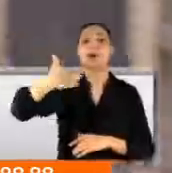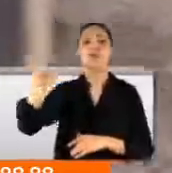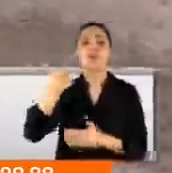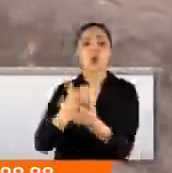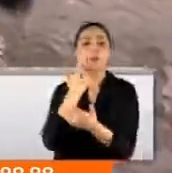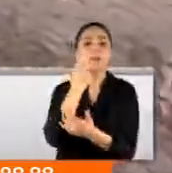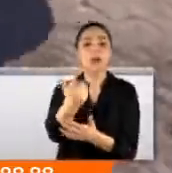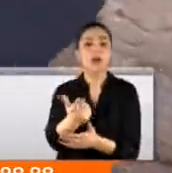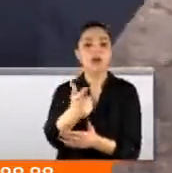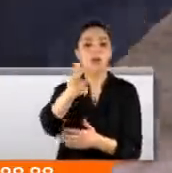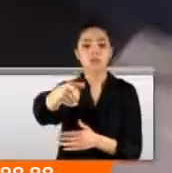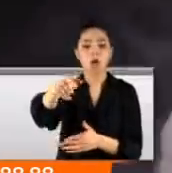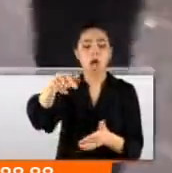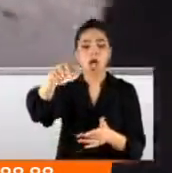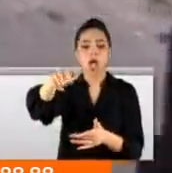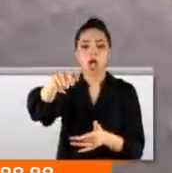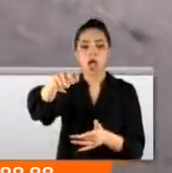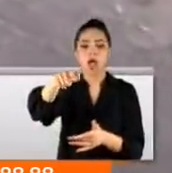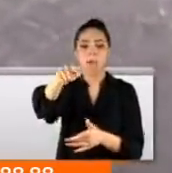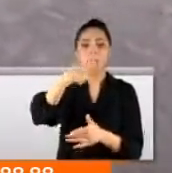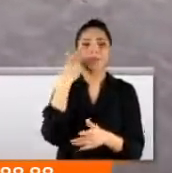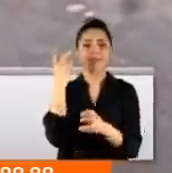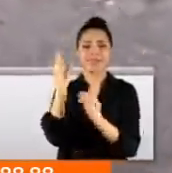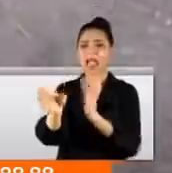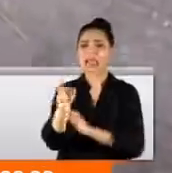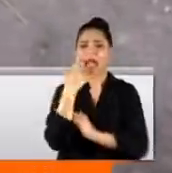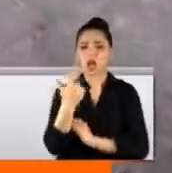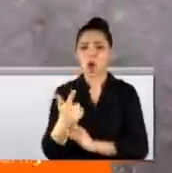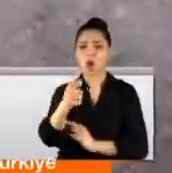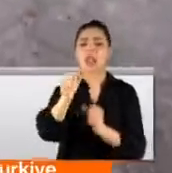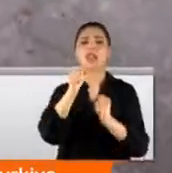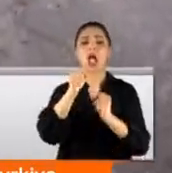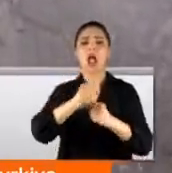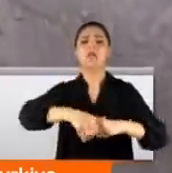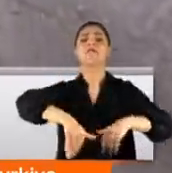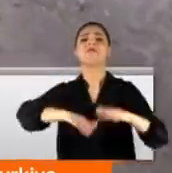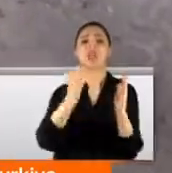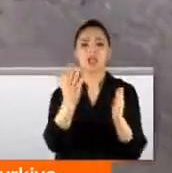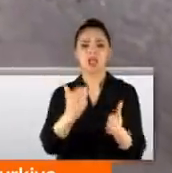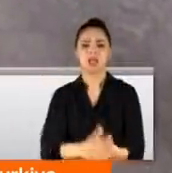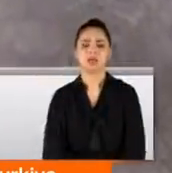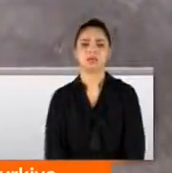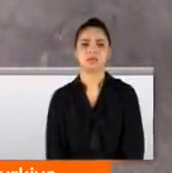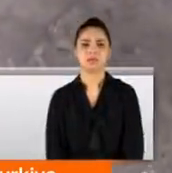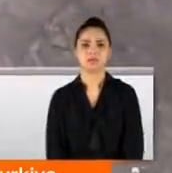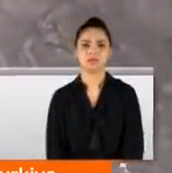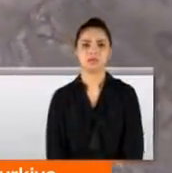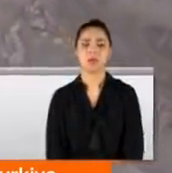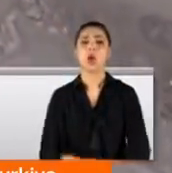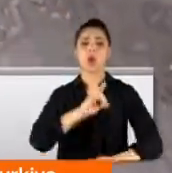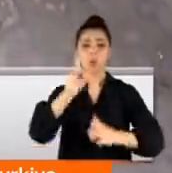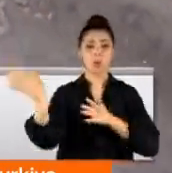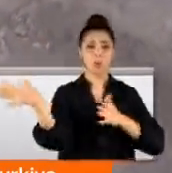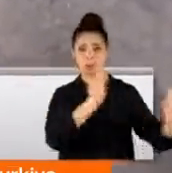göstereceğim. Bakın iskelenin ayakları tahtalarla buraya sabitlenmiş ama ben şu kuvvete dahi burayı sallayabiliyorum. Kuvvetli